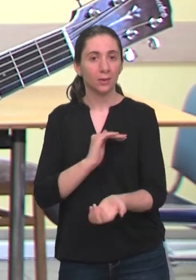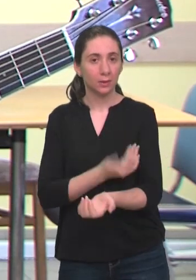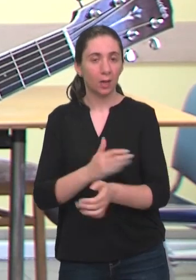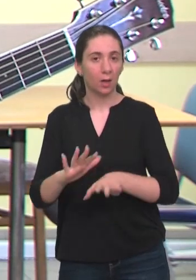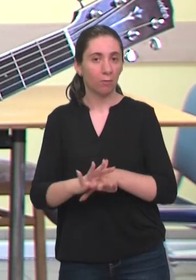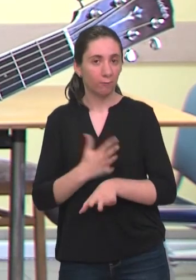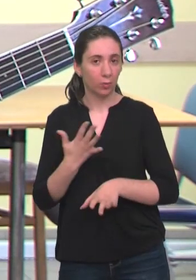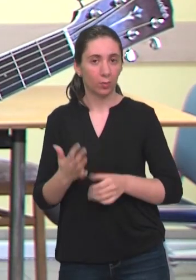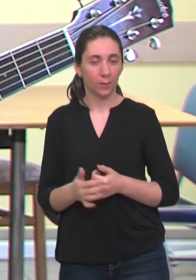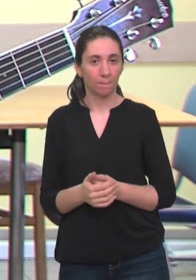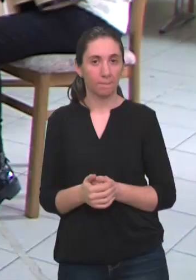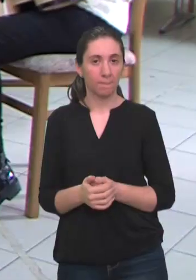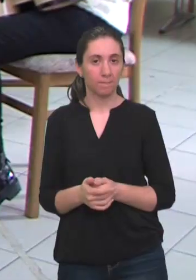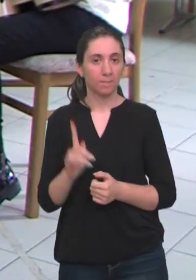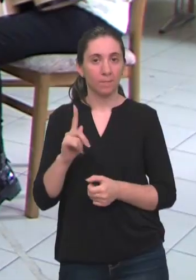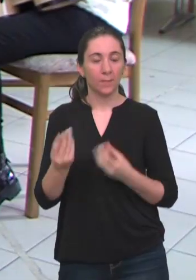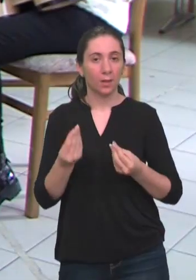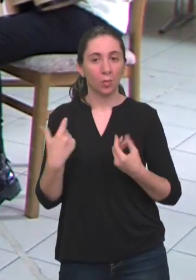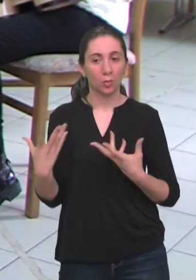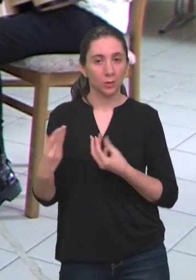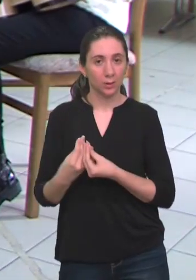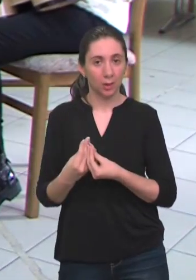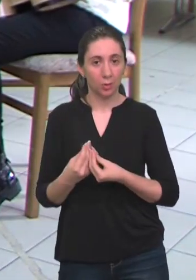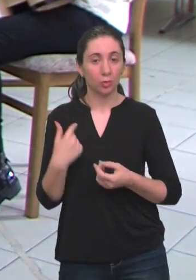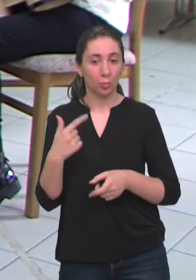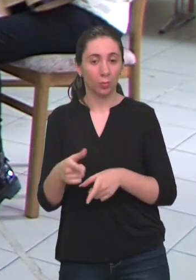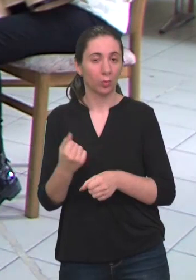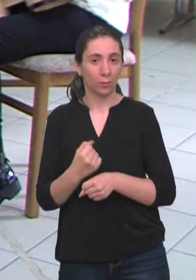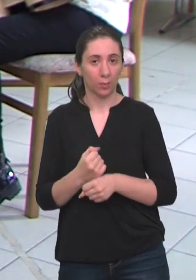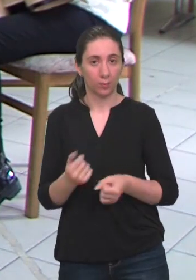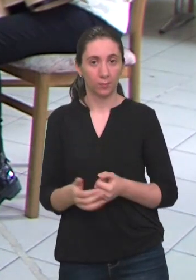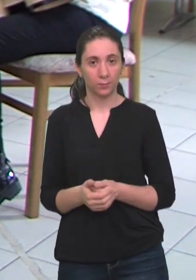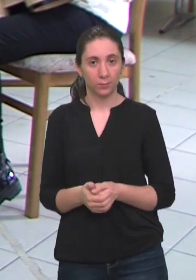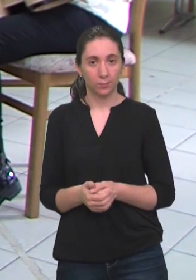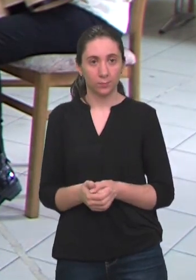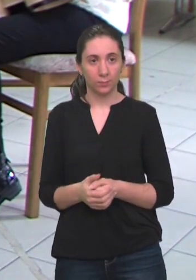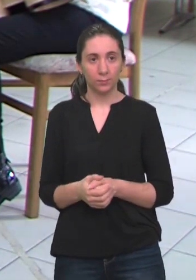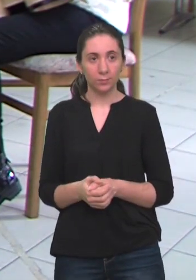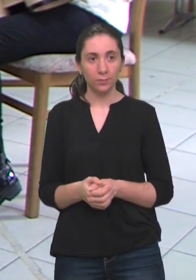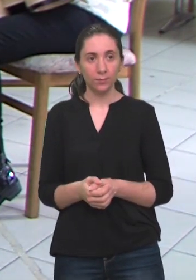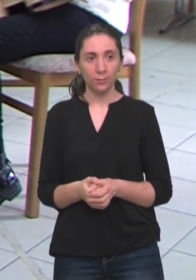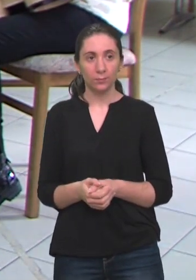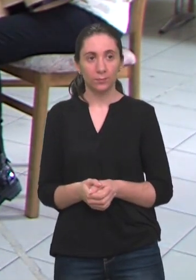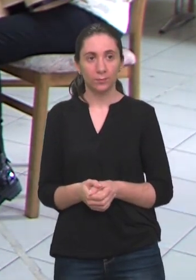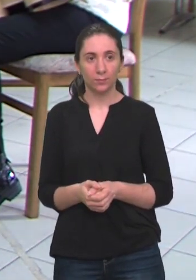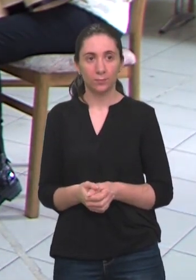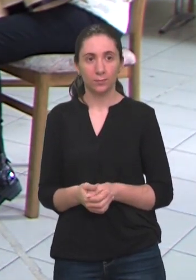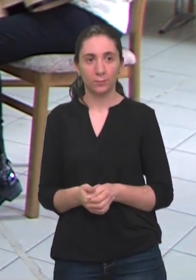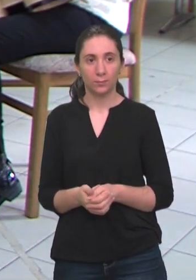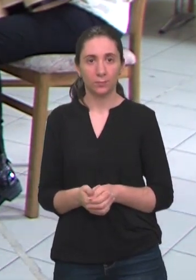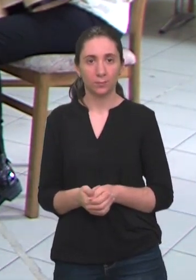volja i nekako zajedno ćemo to odraditi.